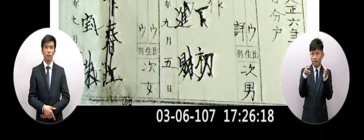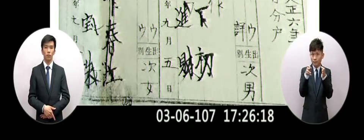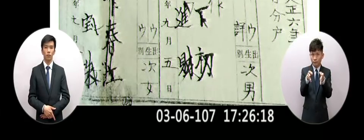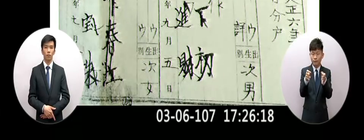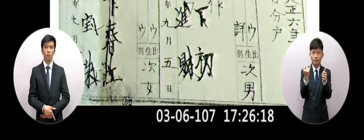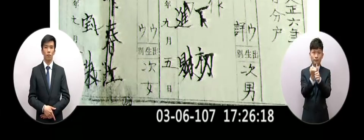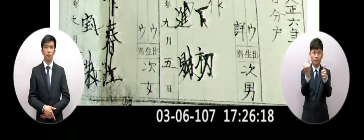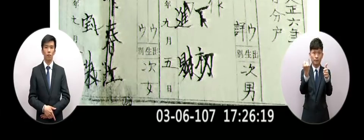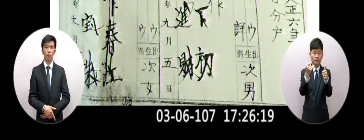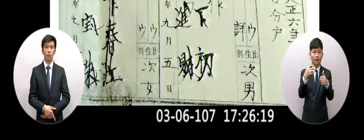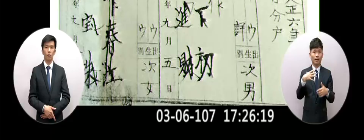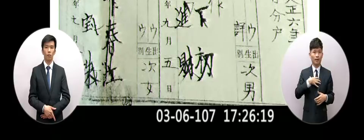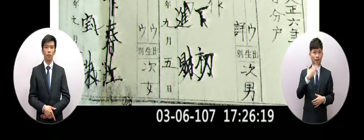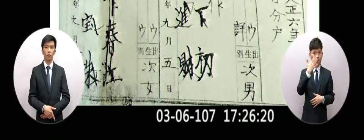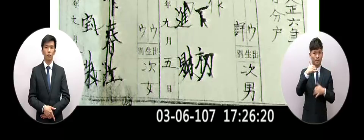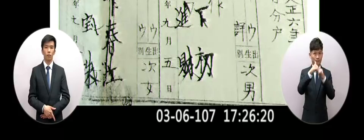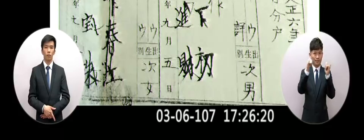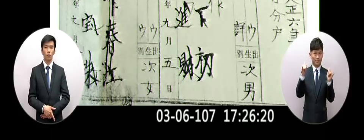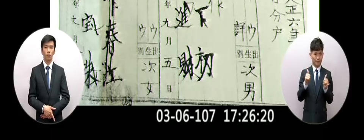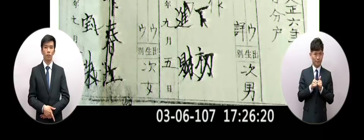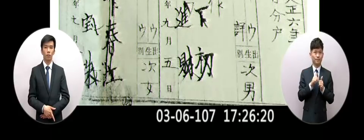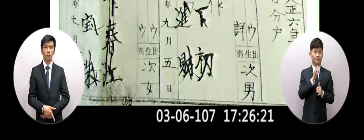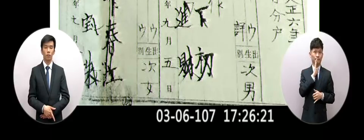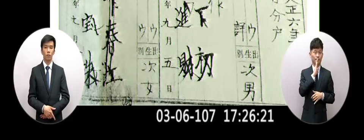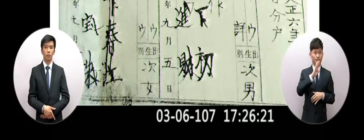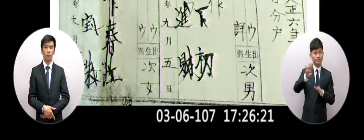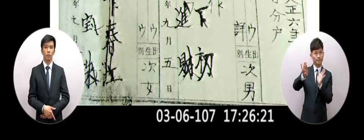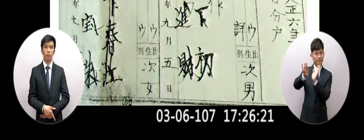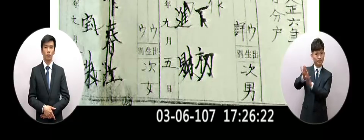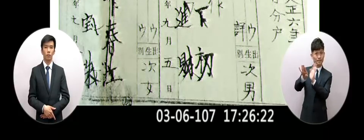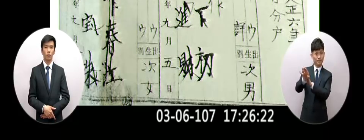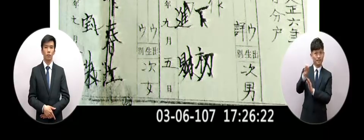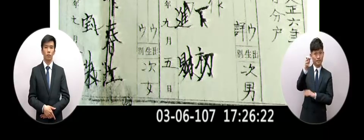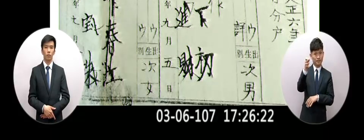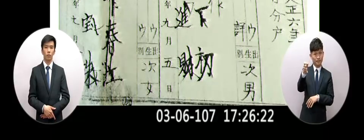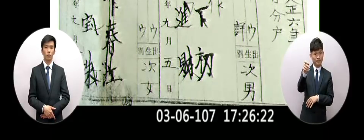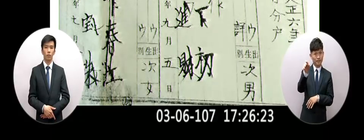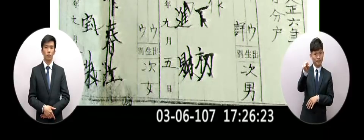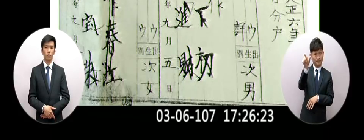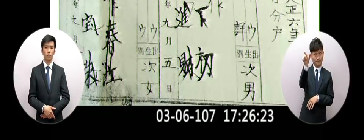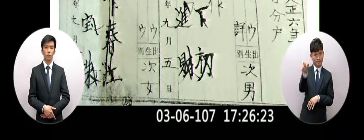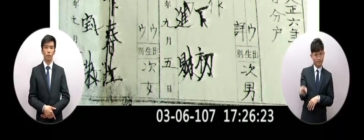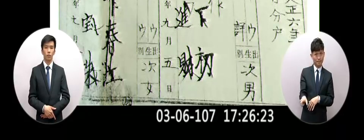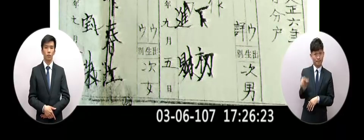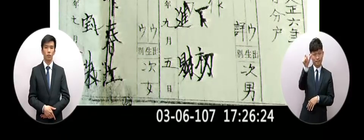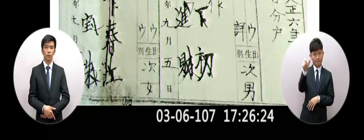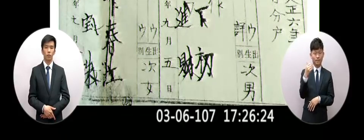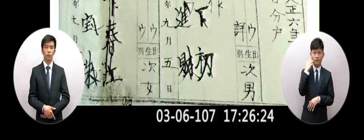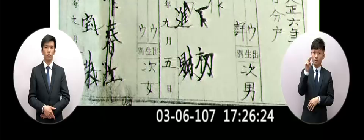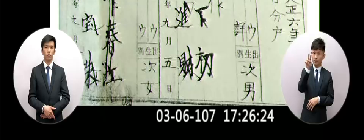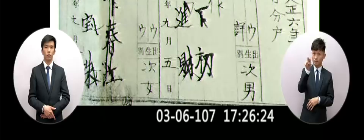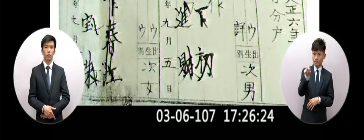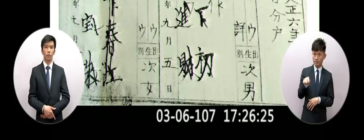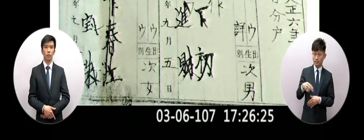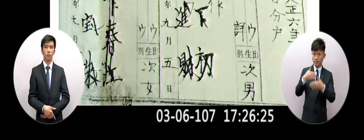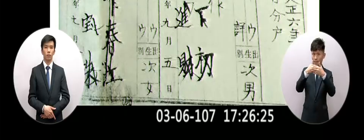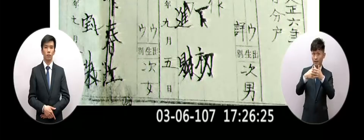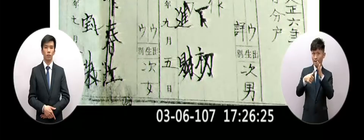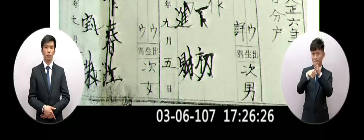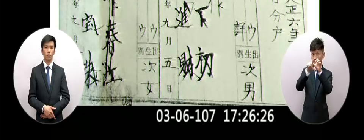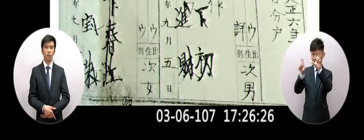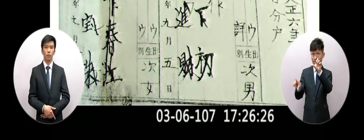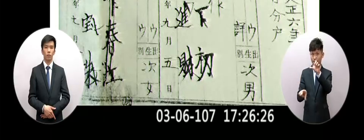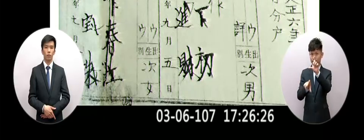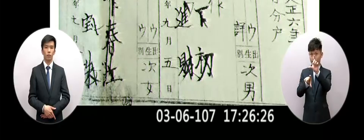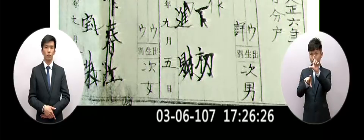对夫妻是阿美族的人，我们先看右边的这个人。右边的这个人，你如果仔细看他的汉名的下方，有